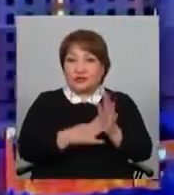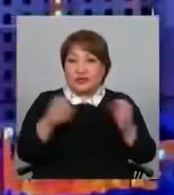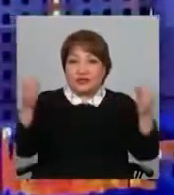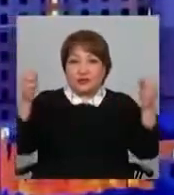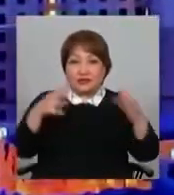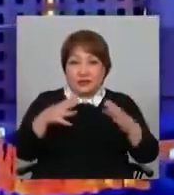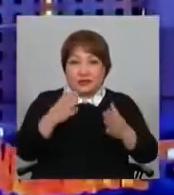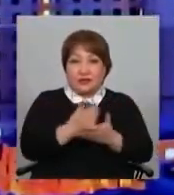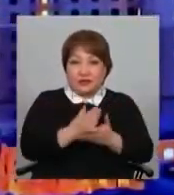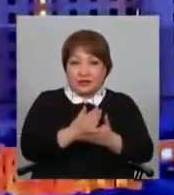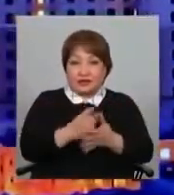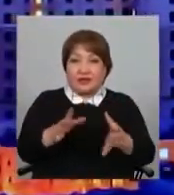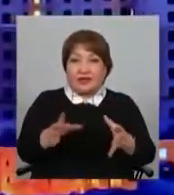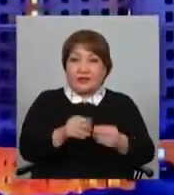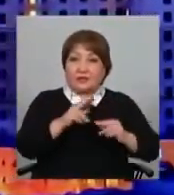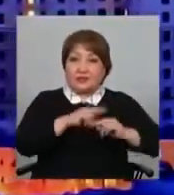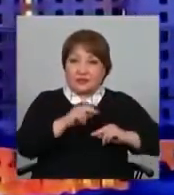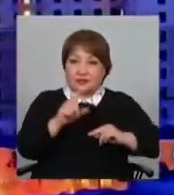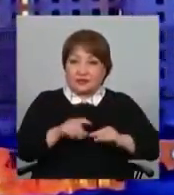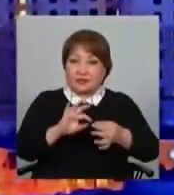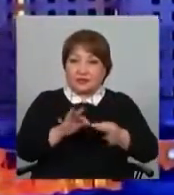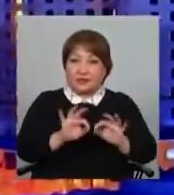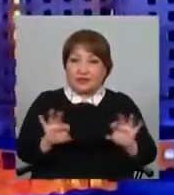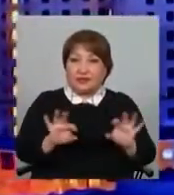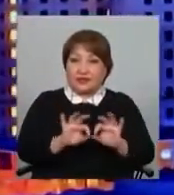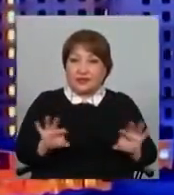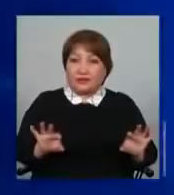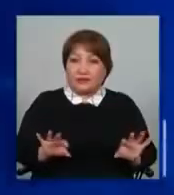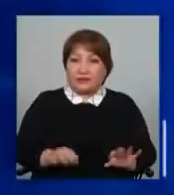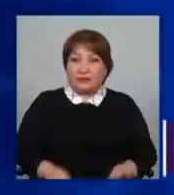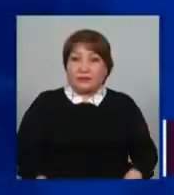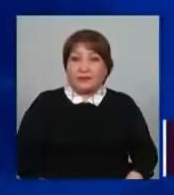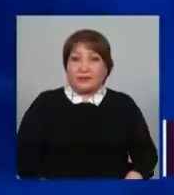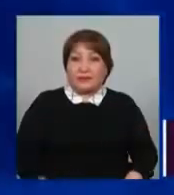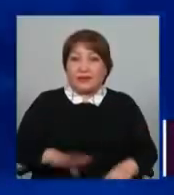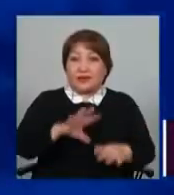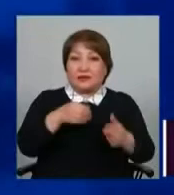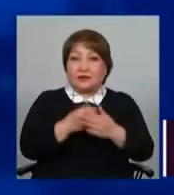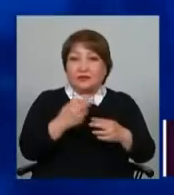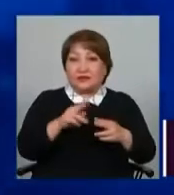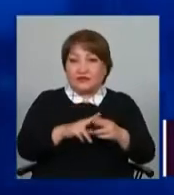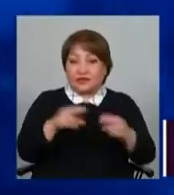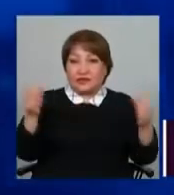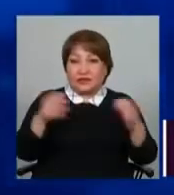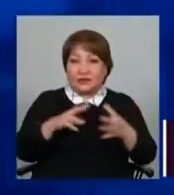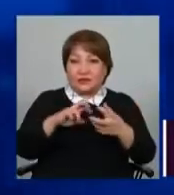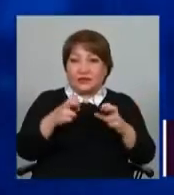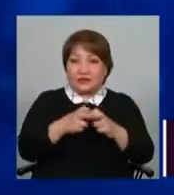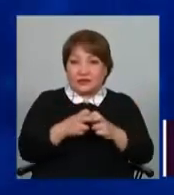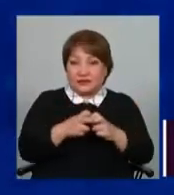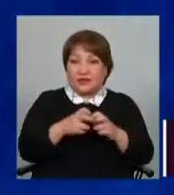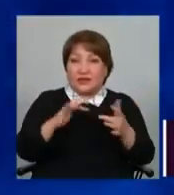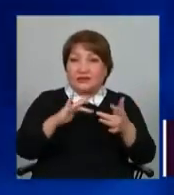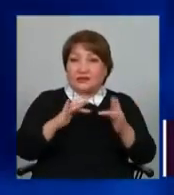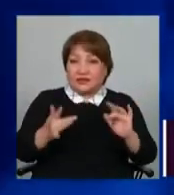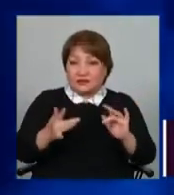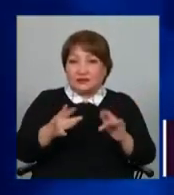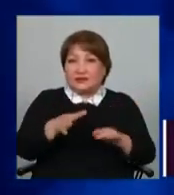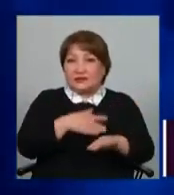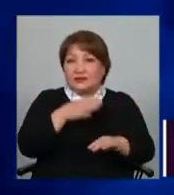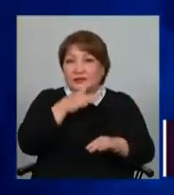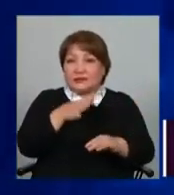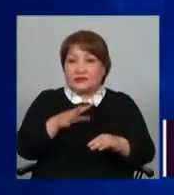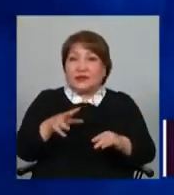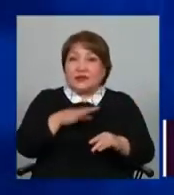бар. Әріптесім Мерей Байет толығырақ баяндайды. Бұған дейін жарықтың мәселесі желілерде талай жазылған, бірақ